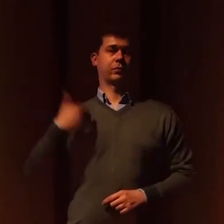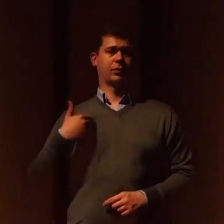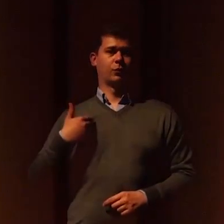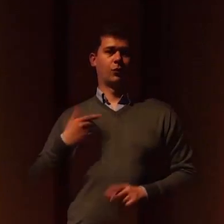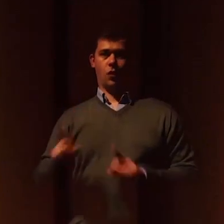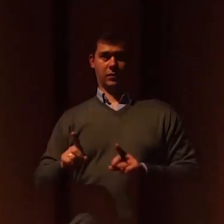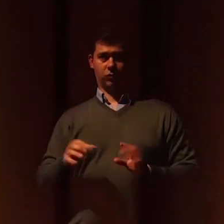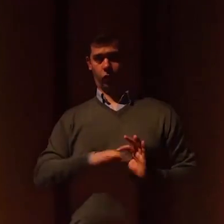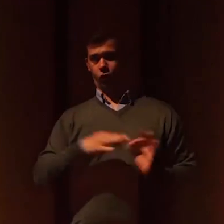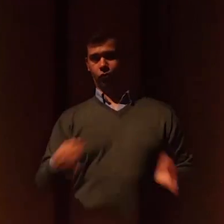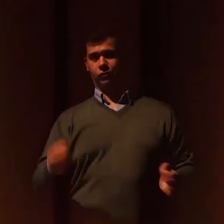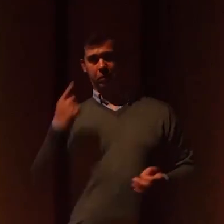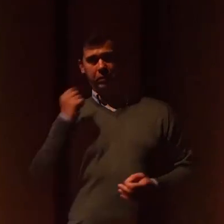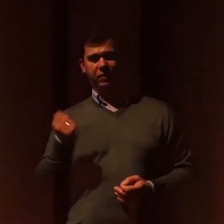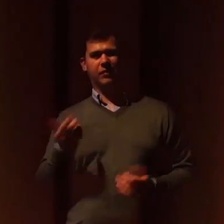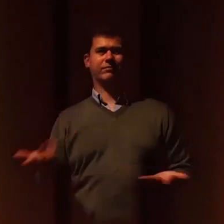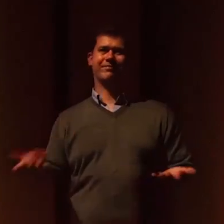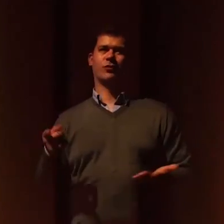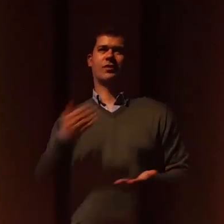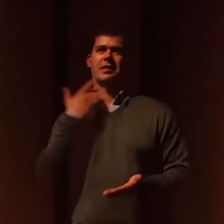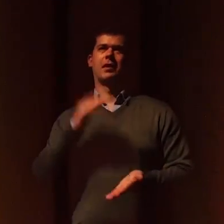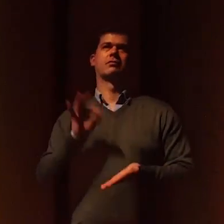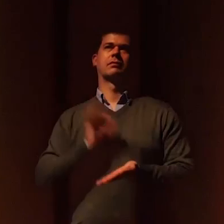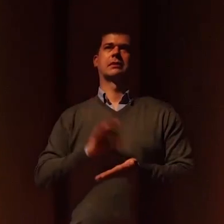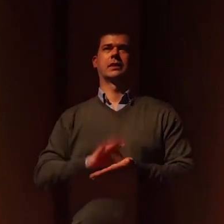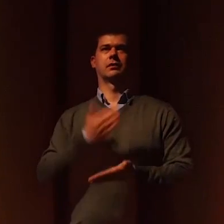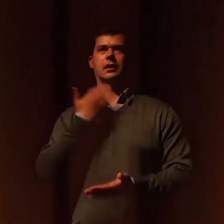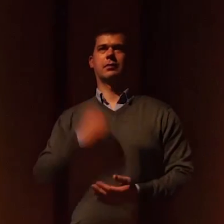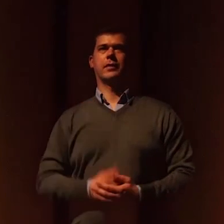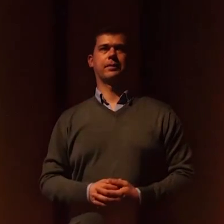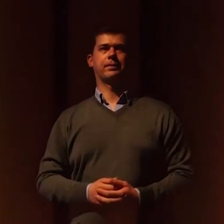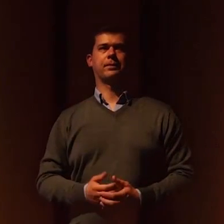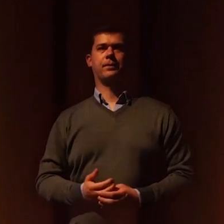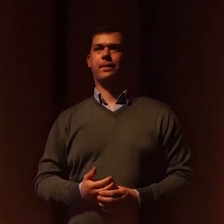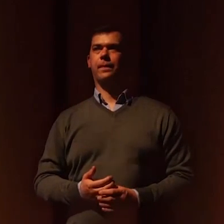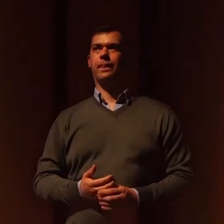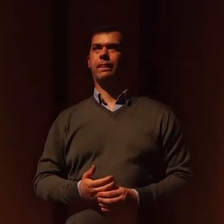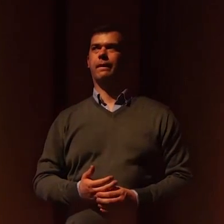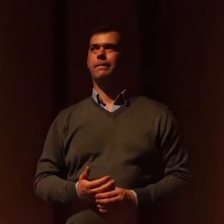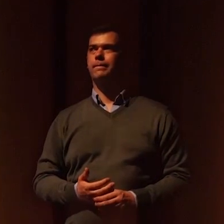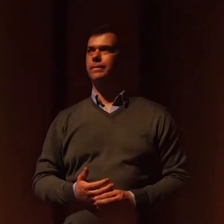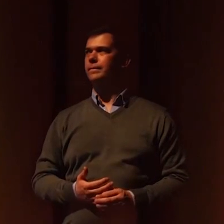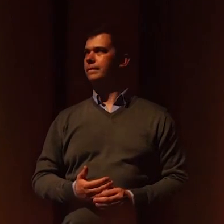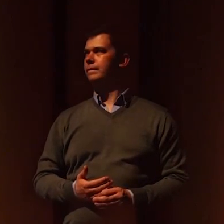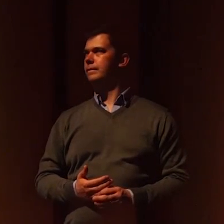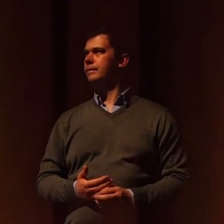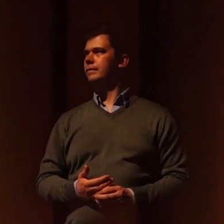to nie znaczy że to jest jakaś systematyczny element szkolenia wszystkich tych Służb a na pewno powinien